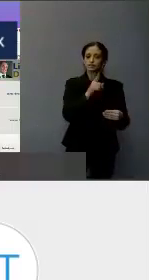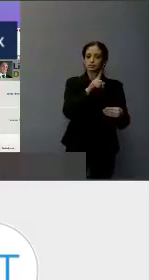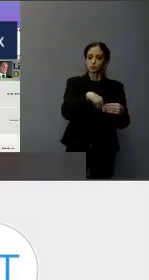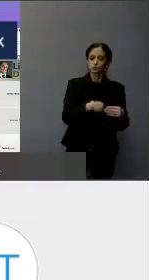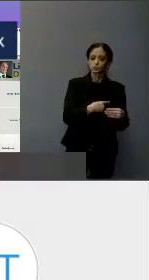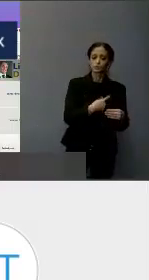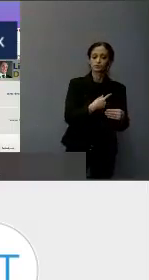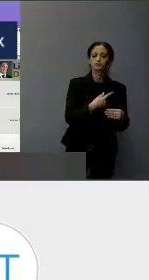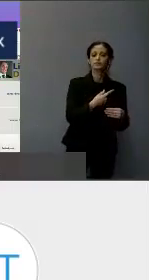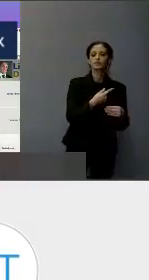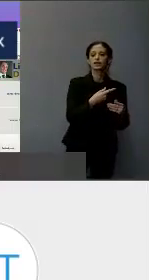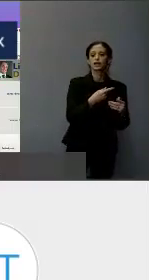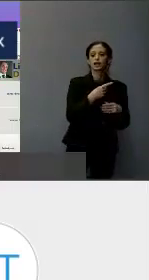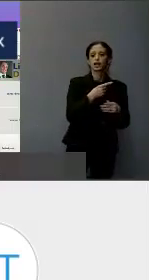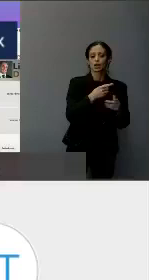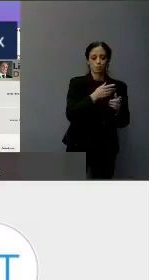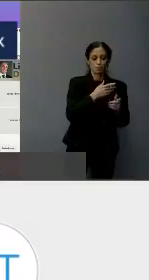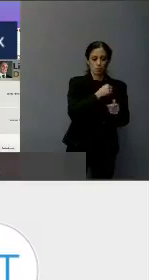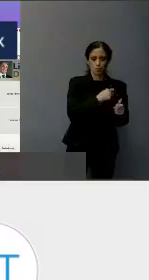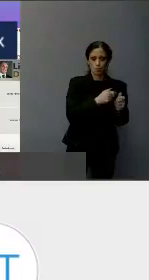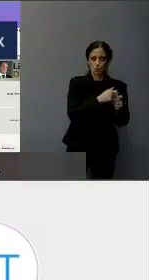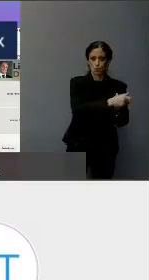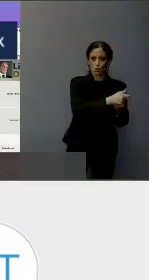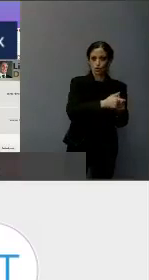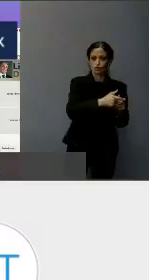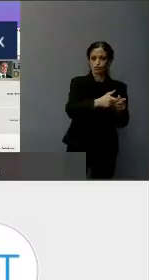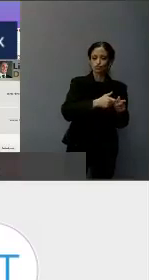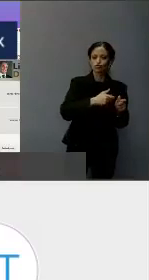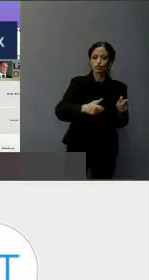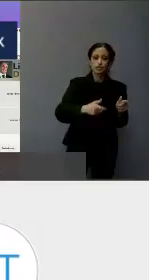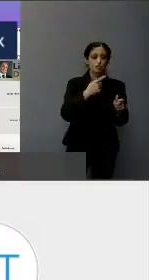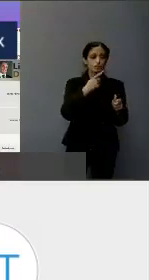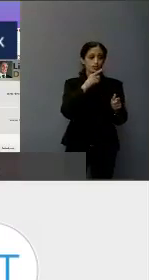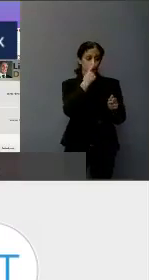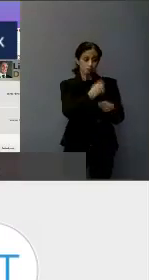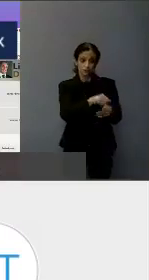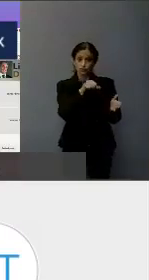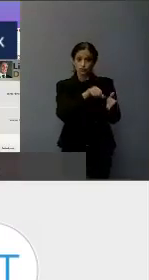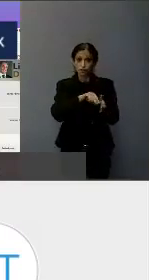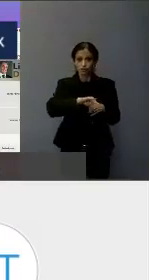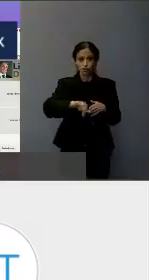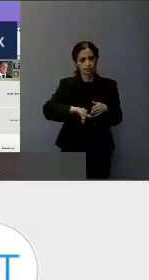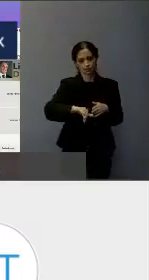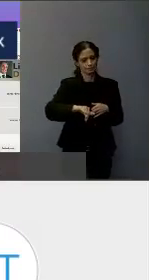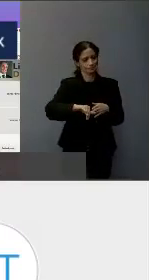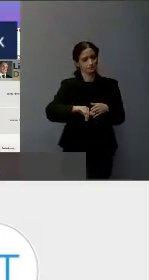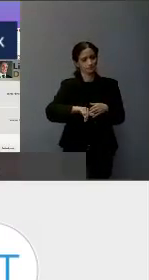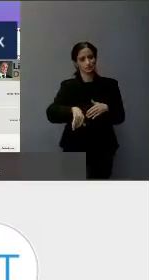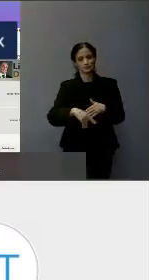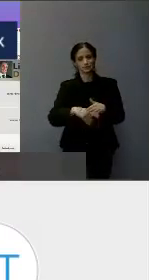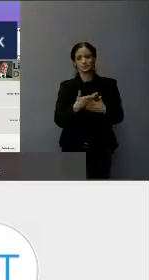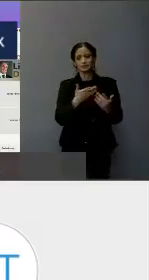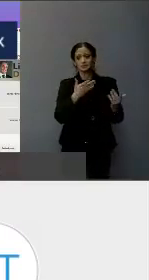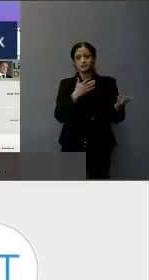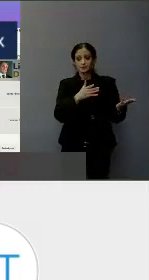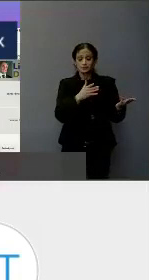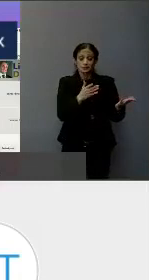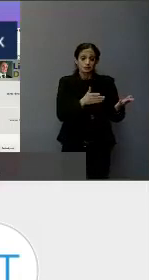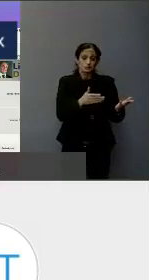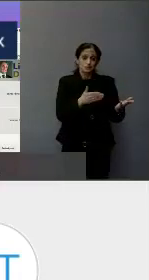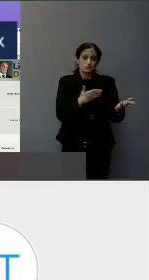municipi e quel municipio non è di certo di centro destra dopo di che avete